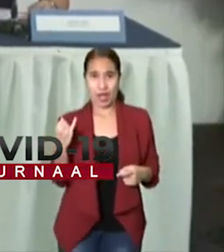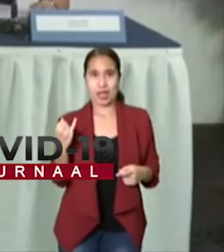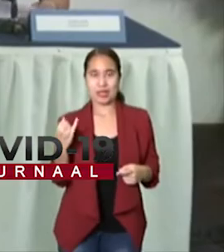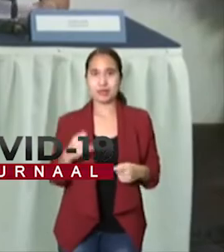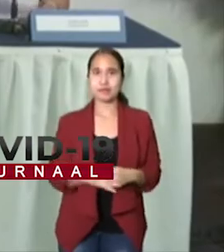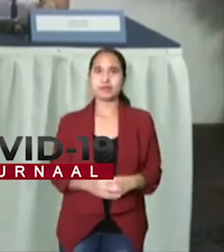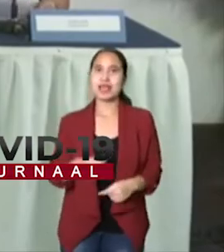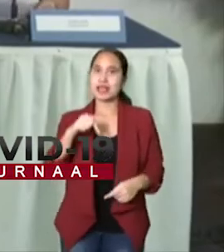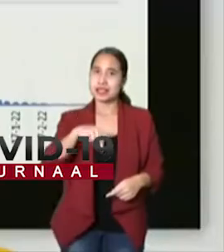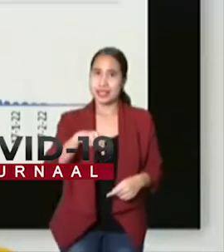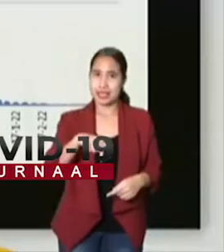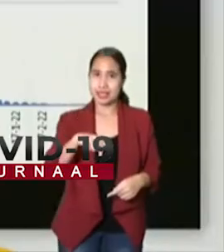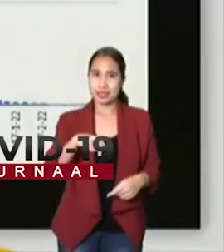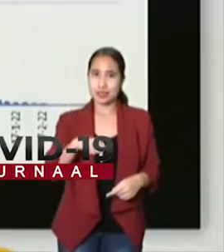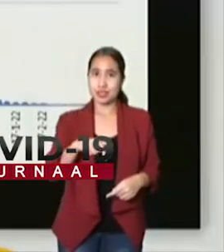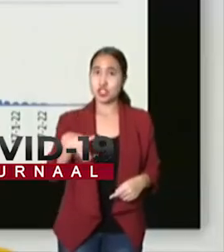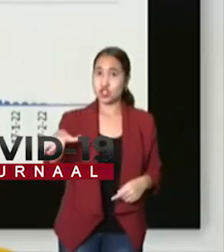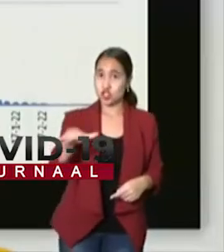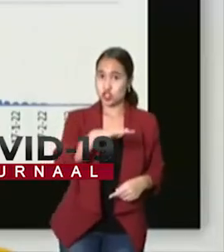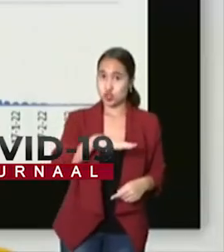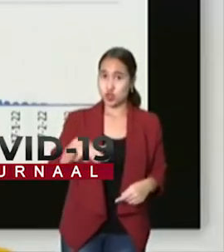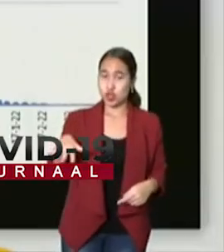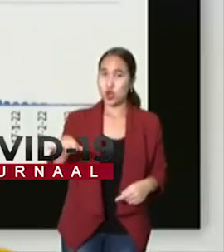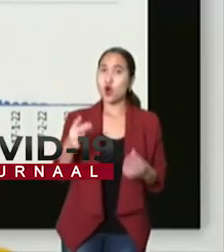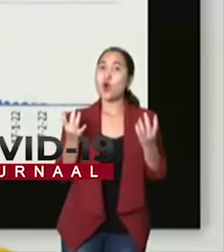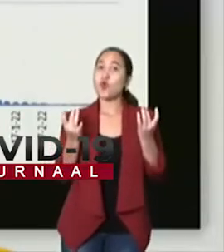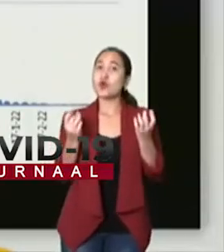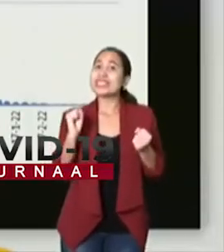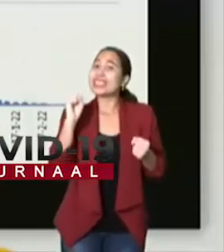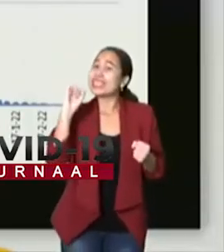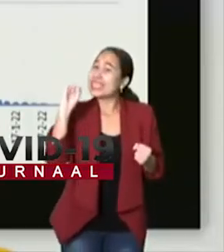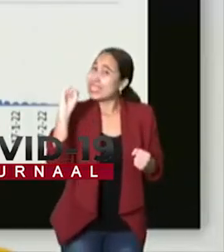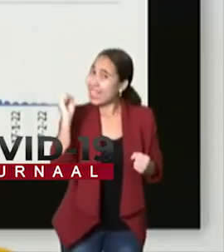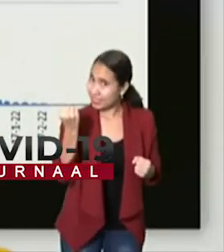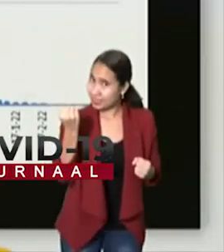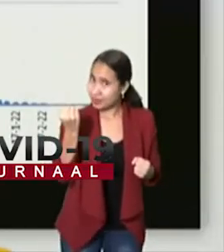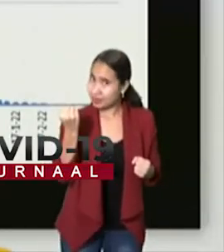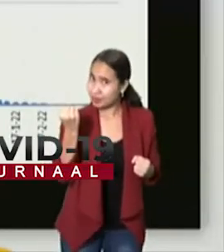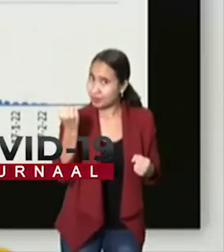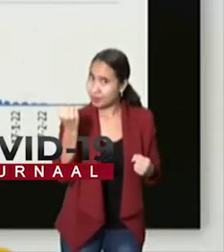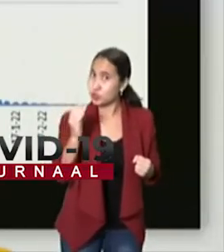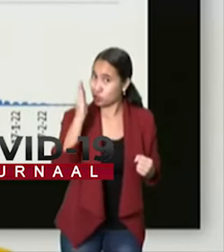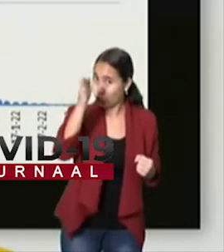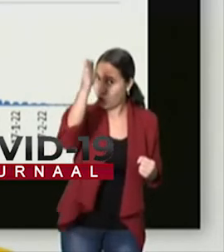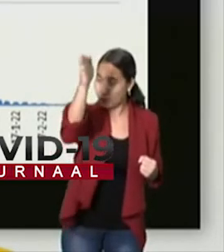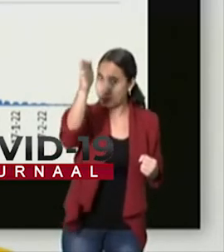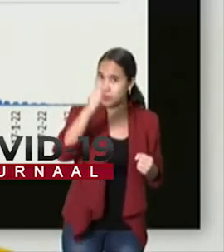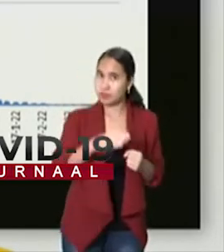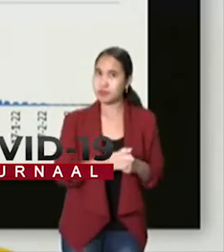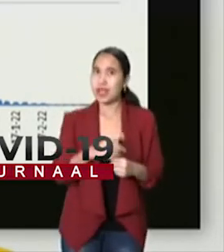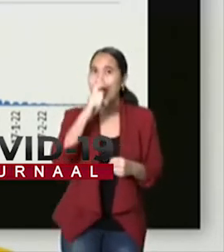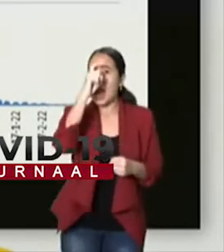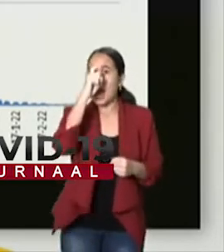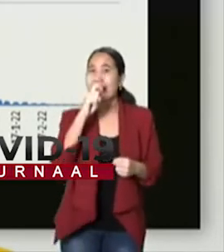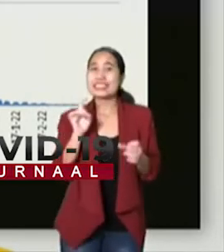situatie zoals hij kan verlopen als er verder niets